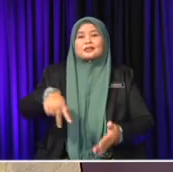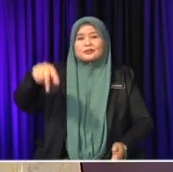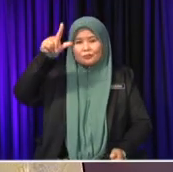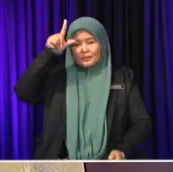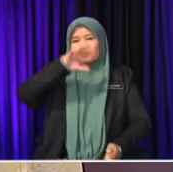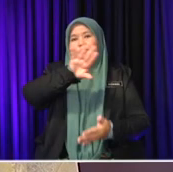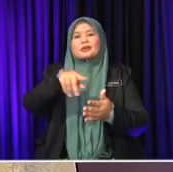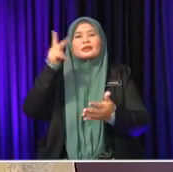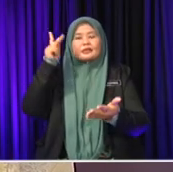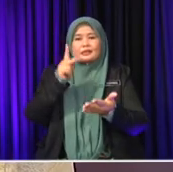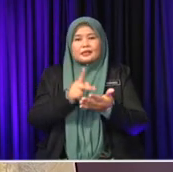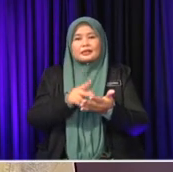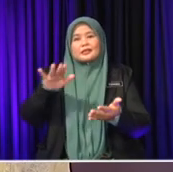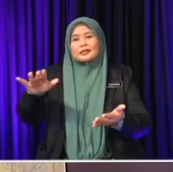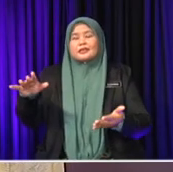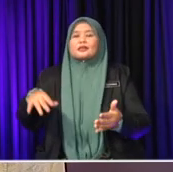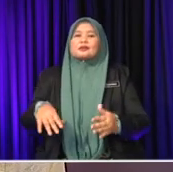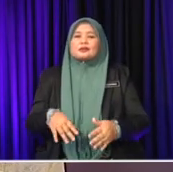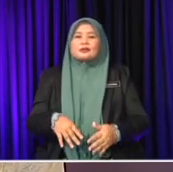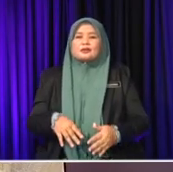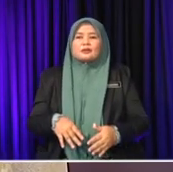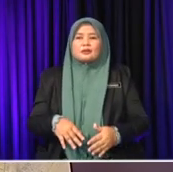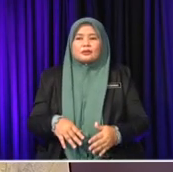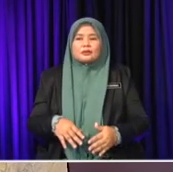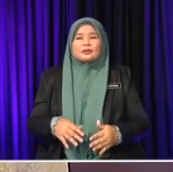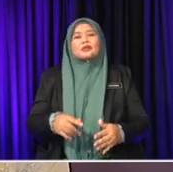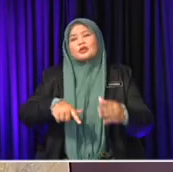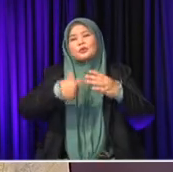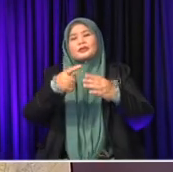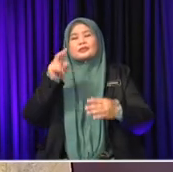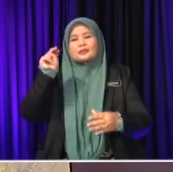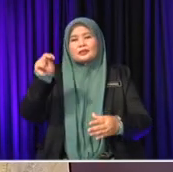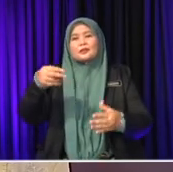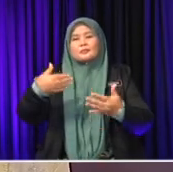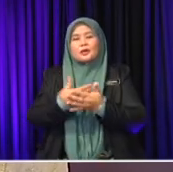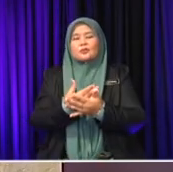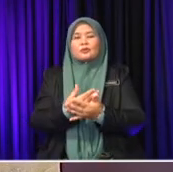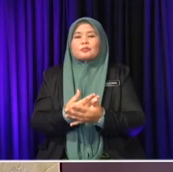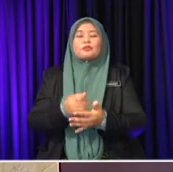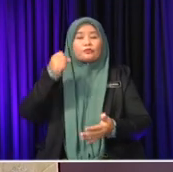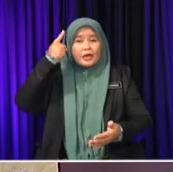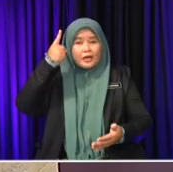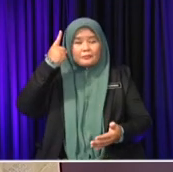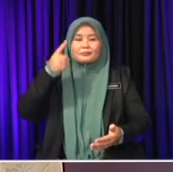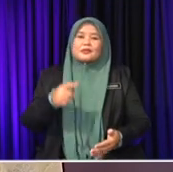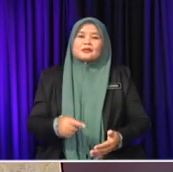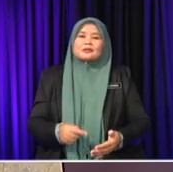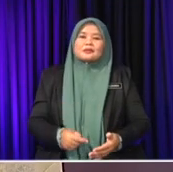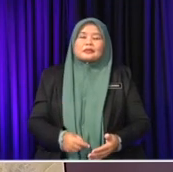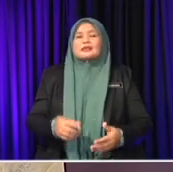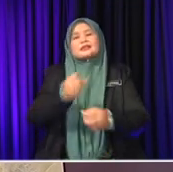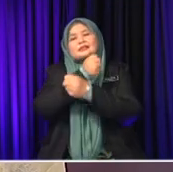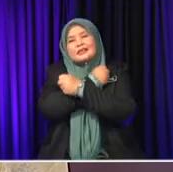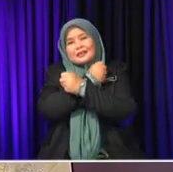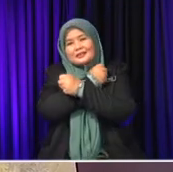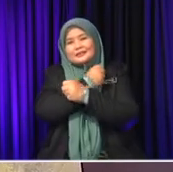semua adik-adik kita di luar sana barulah kita ada paham memahami dan saya